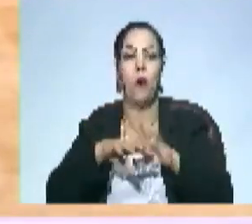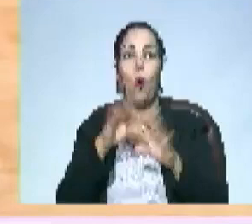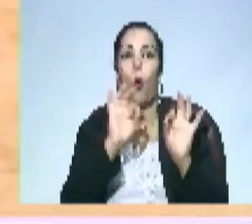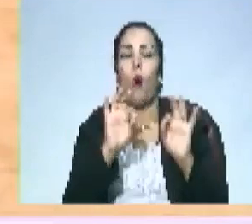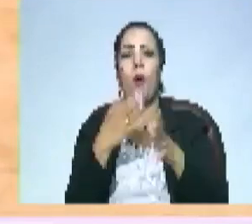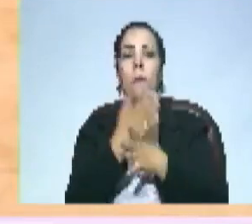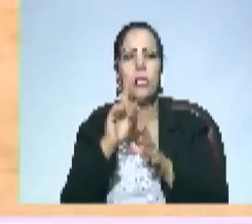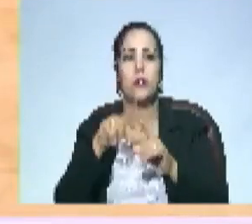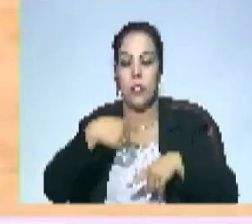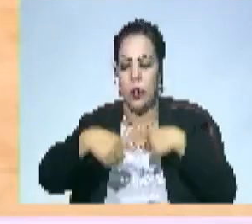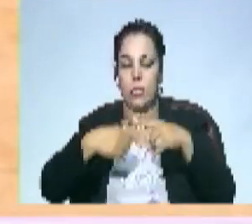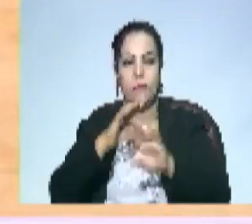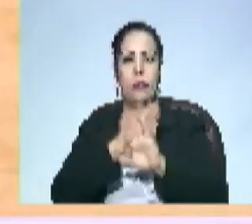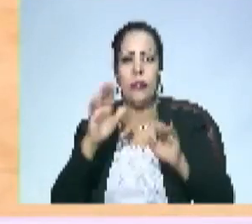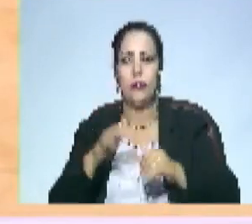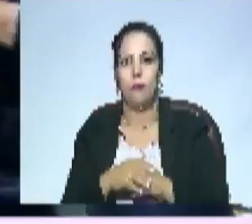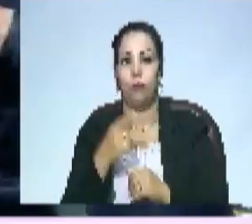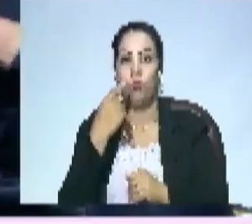سليم